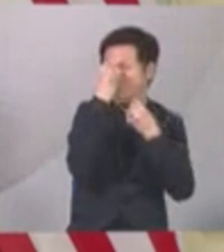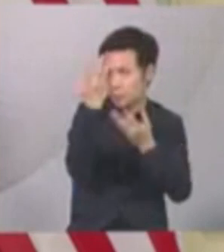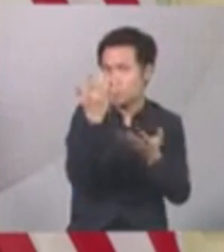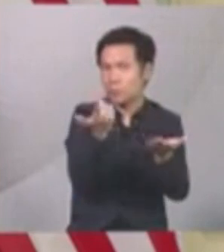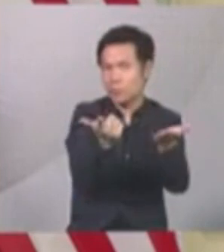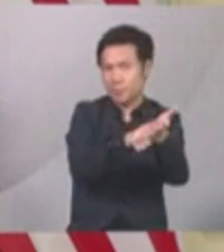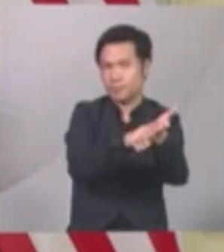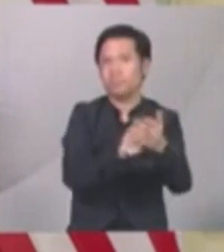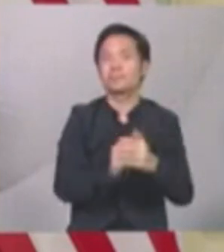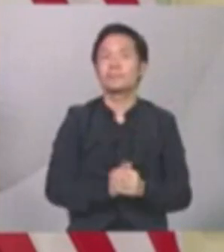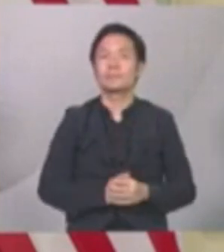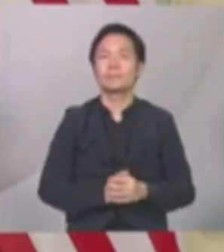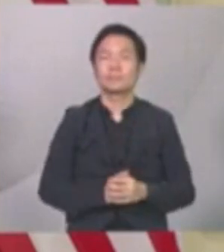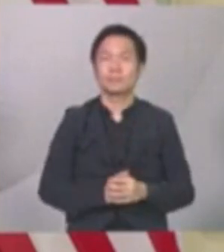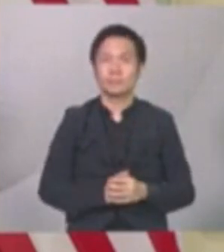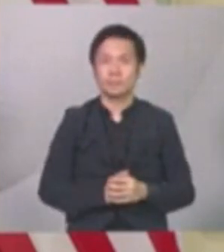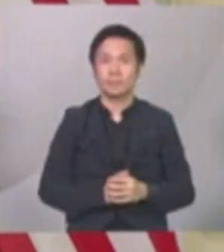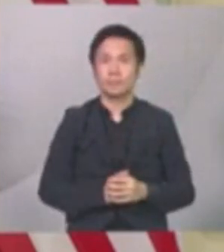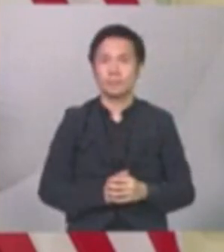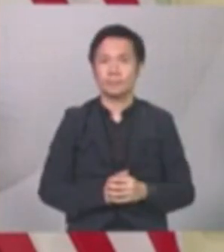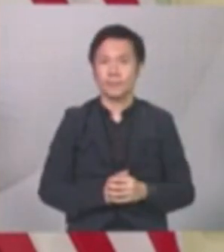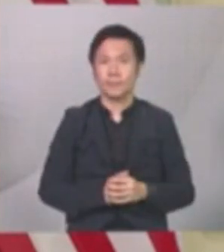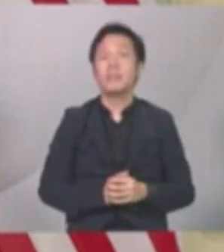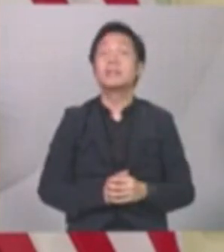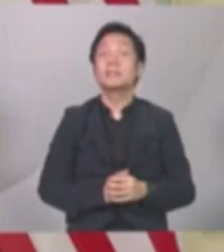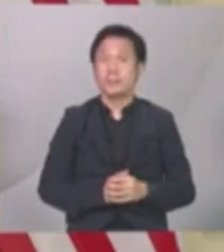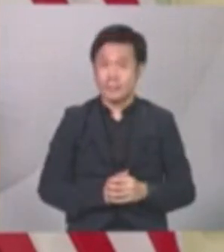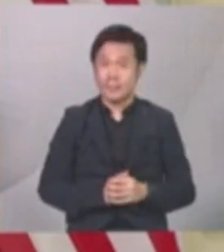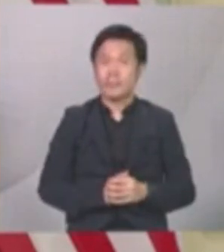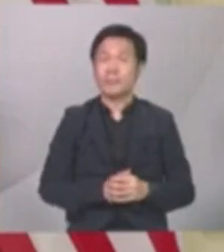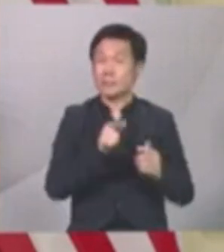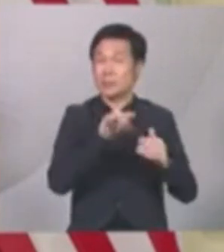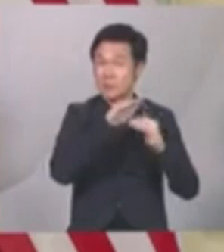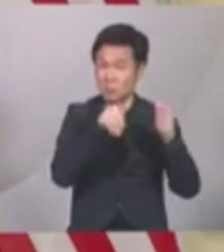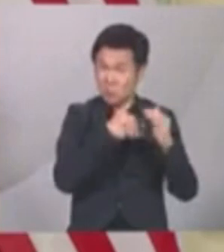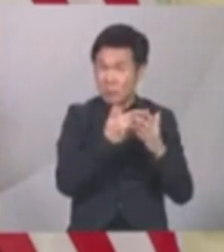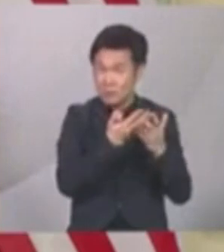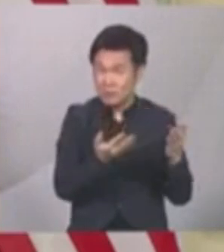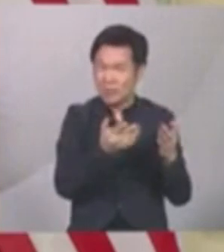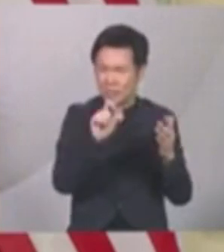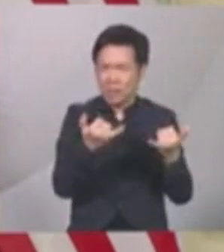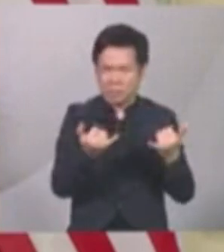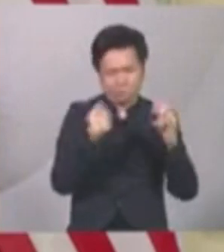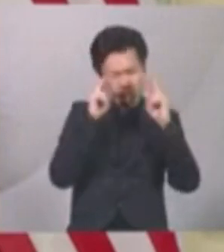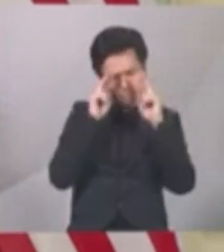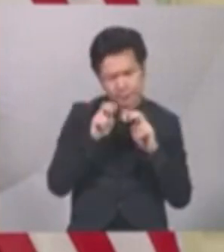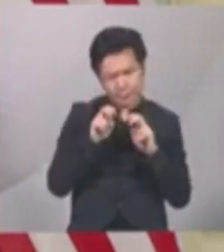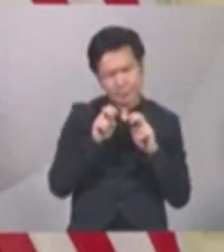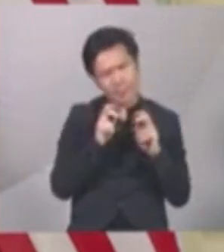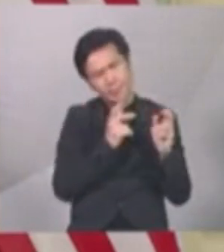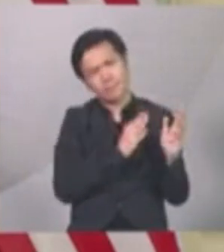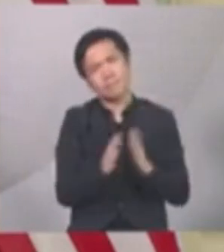Walaubagaimanapun, perkara ini masih di dalam kajian. Ya. Jika